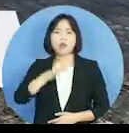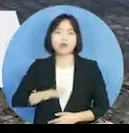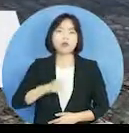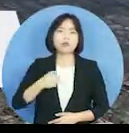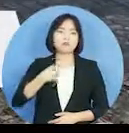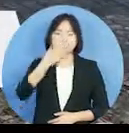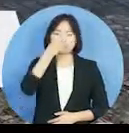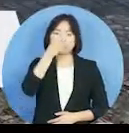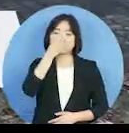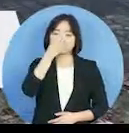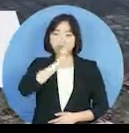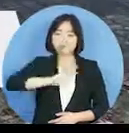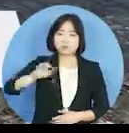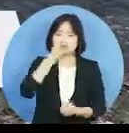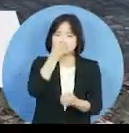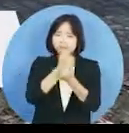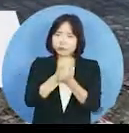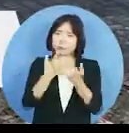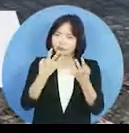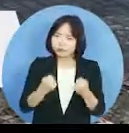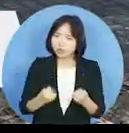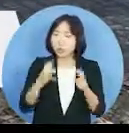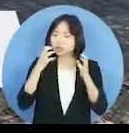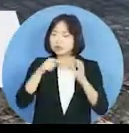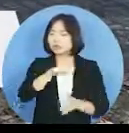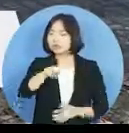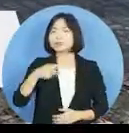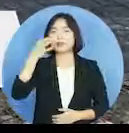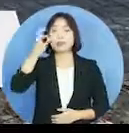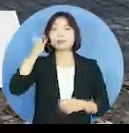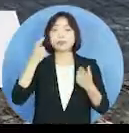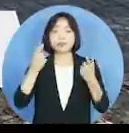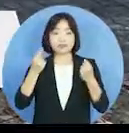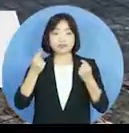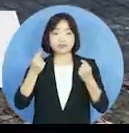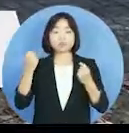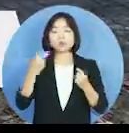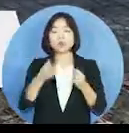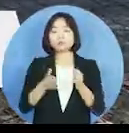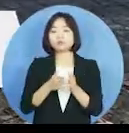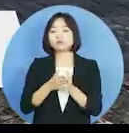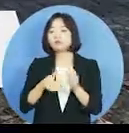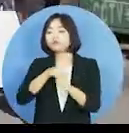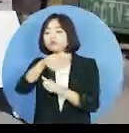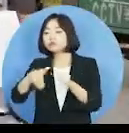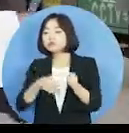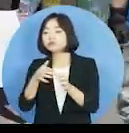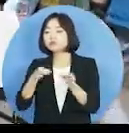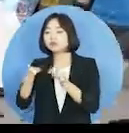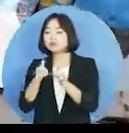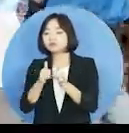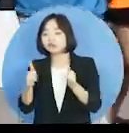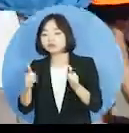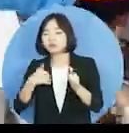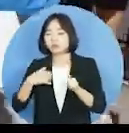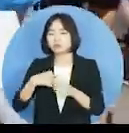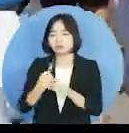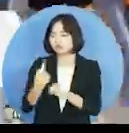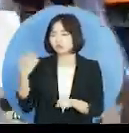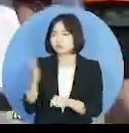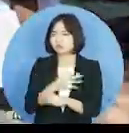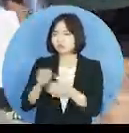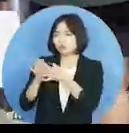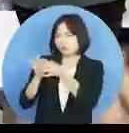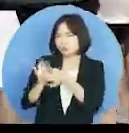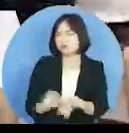이렇게 아무렇게나 버리고 있구나 하는 것을 아이들이 점점 깨닫는 것 같고요. 주변에 이렇게 상가들도